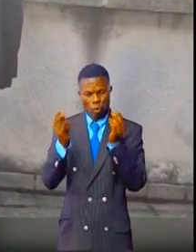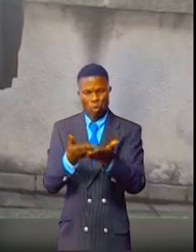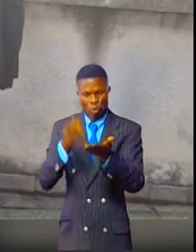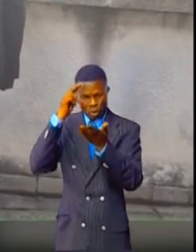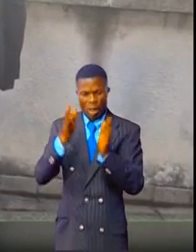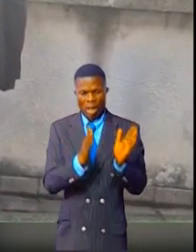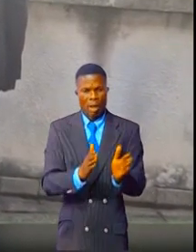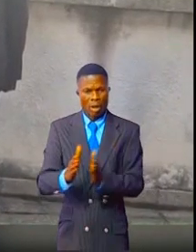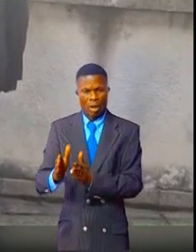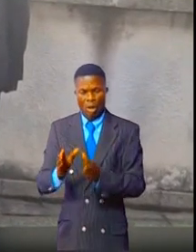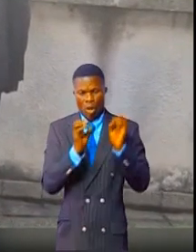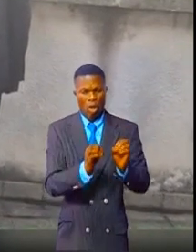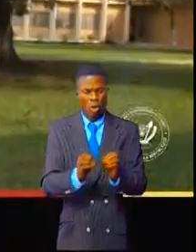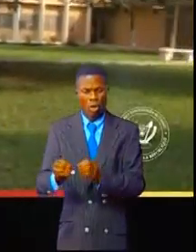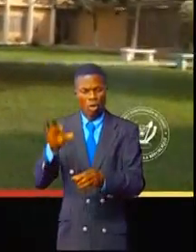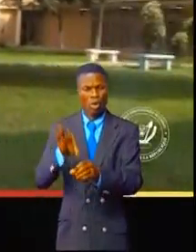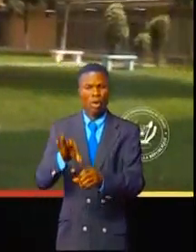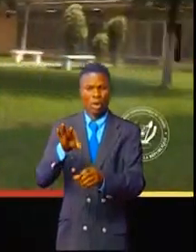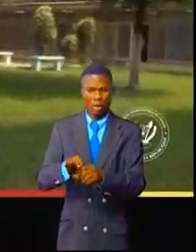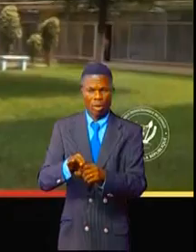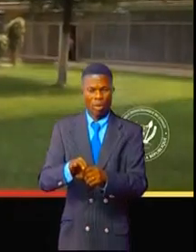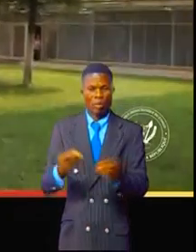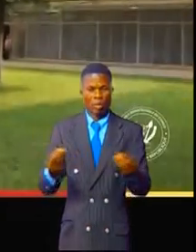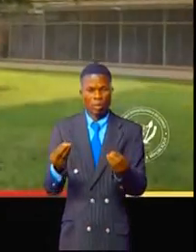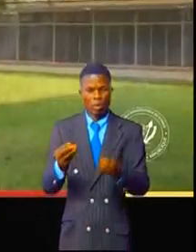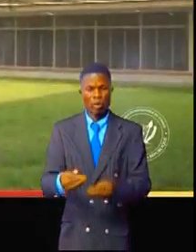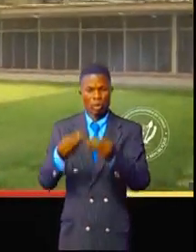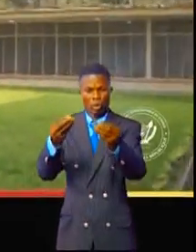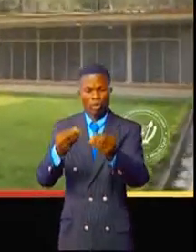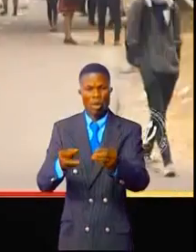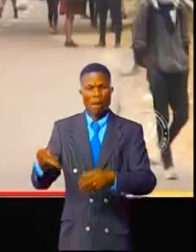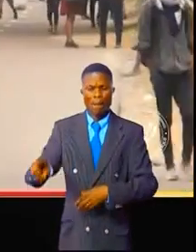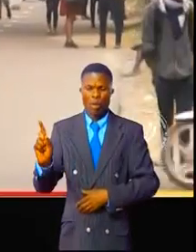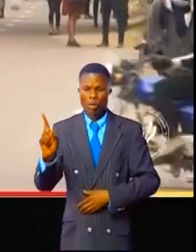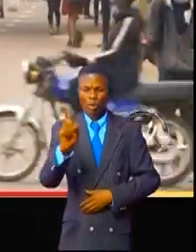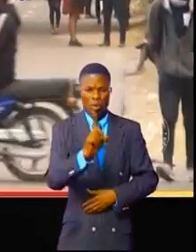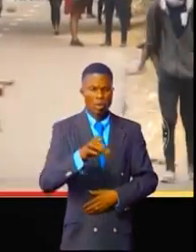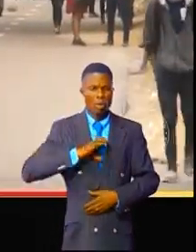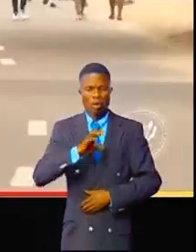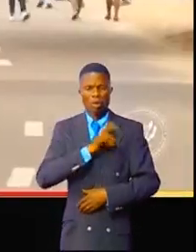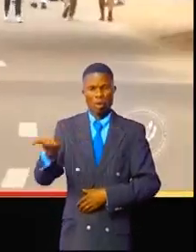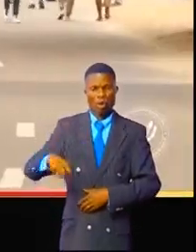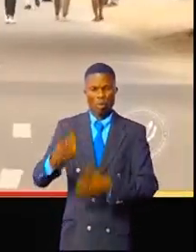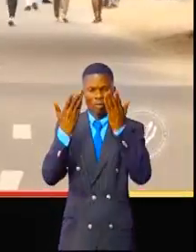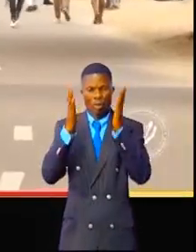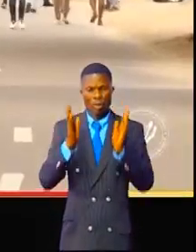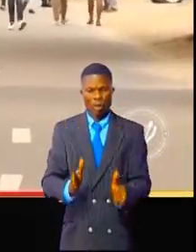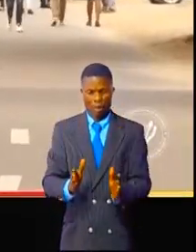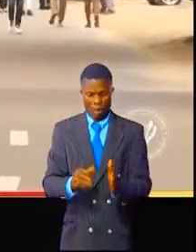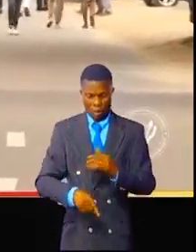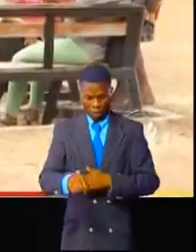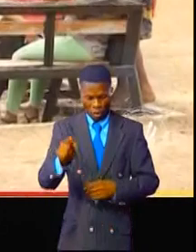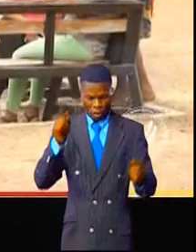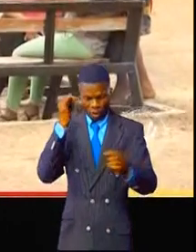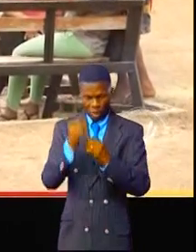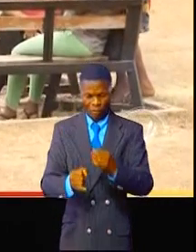de préparer et d'organiser les élections afin les doter chaque province de comités provinciaux des étudiants d'ici là n'a qu'à